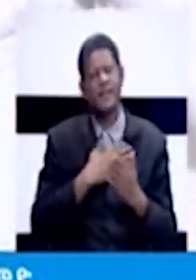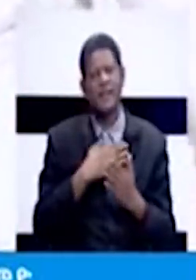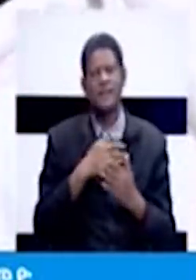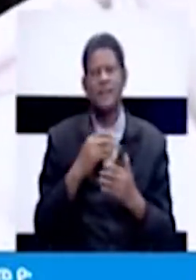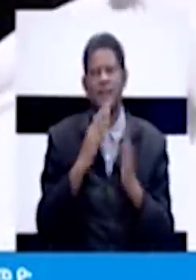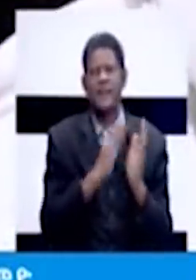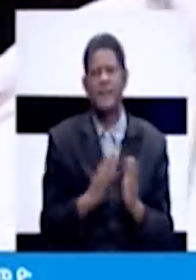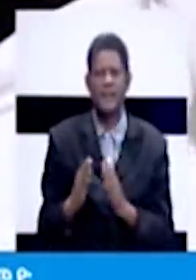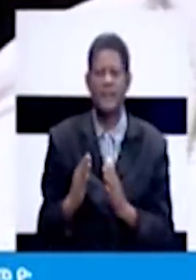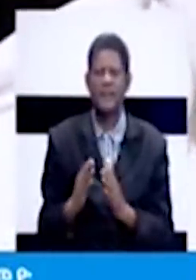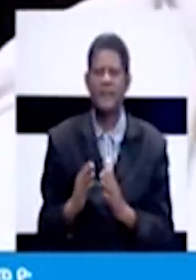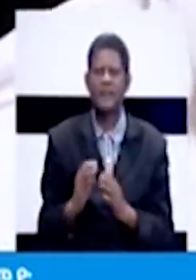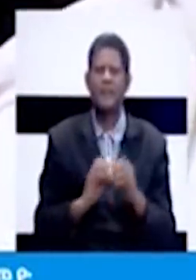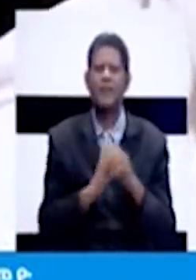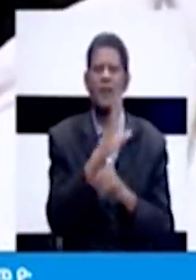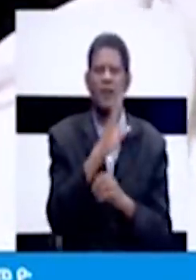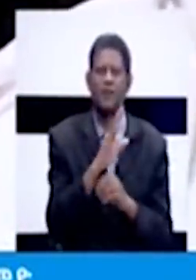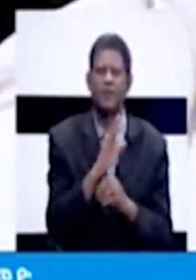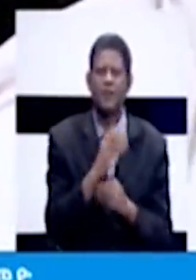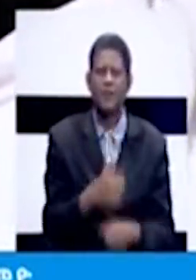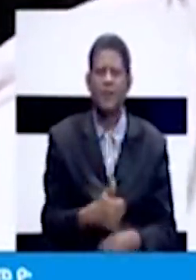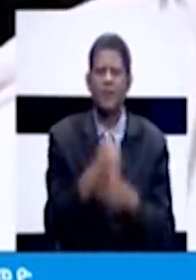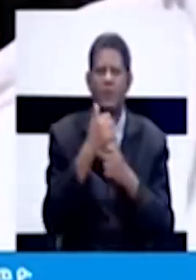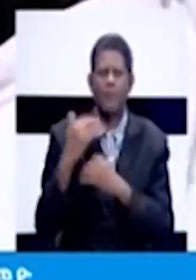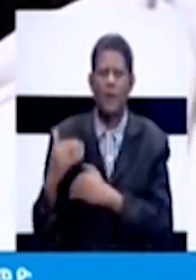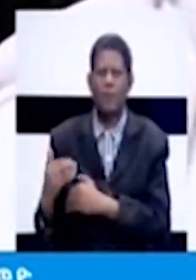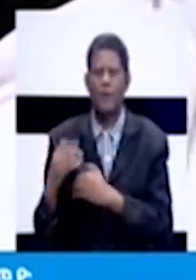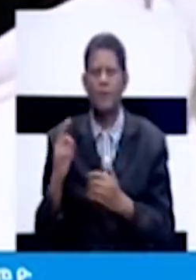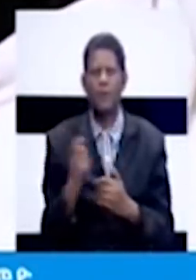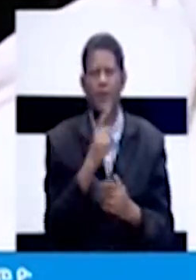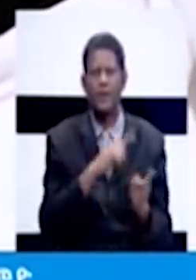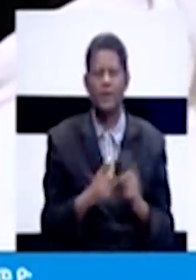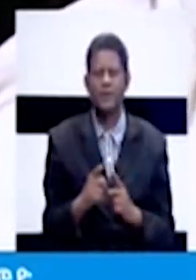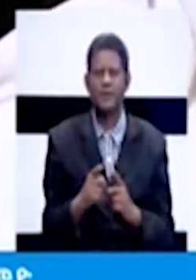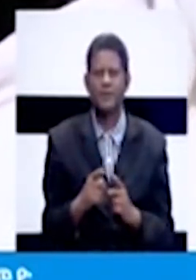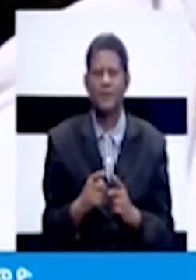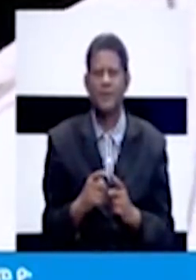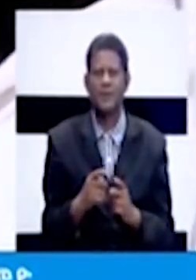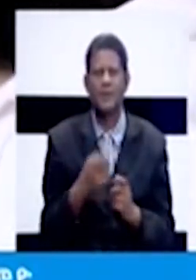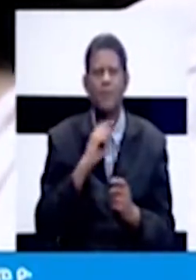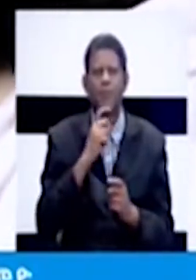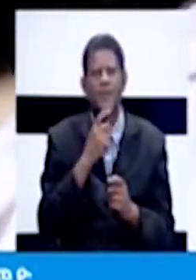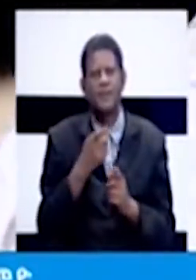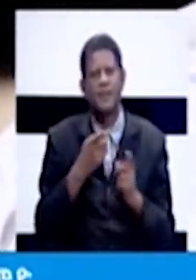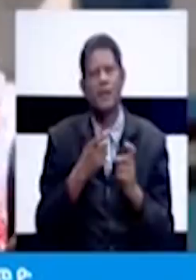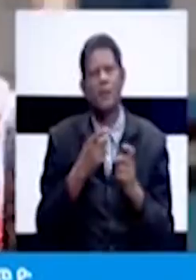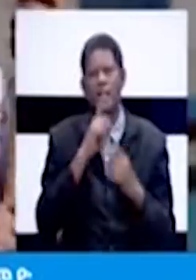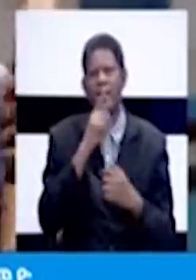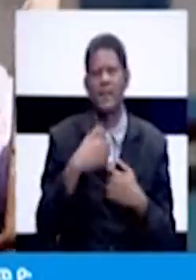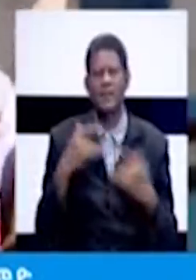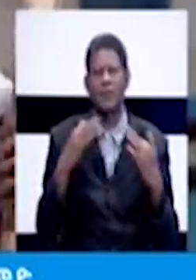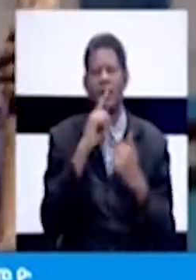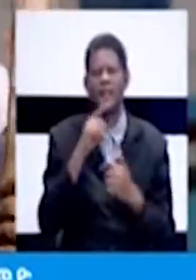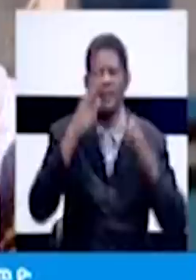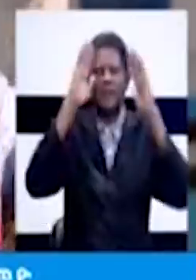እንዳደለና ክንልእኸሎም ክንሕግዞም ኣብ ጎኖም ኮይና እውን ከላሽና ሒዝና ክንዋጋ ኢና ንማርኾም